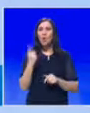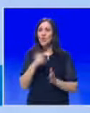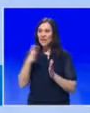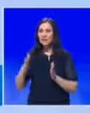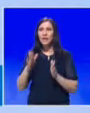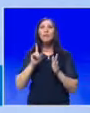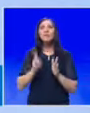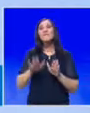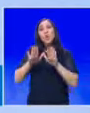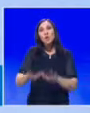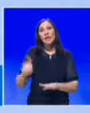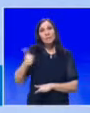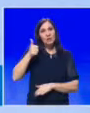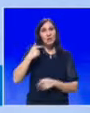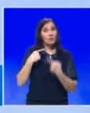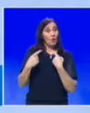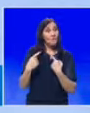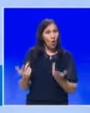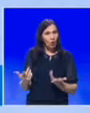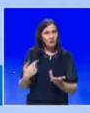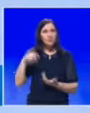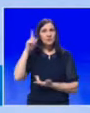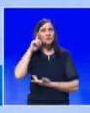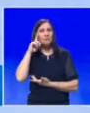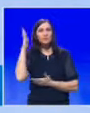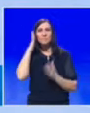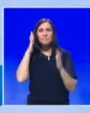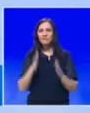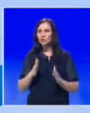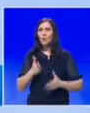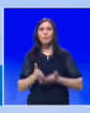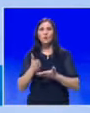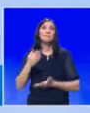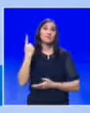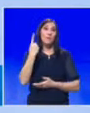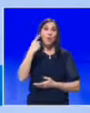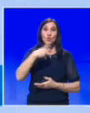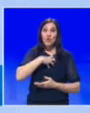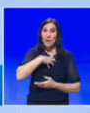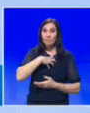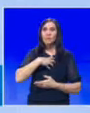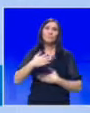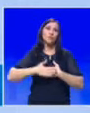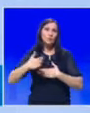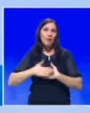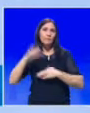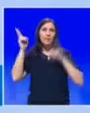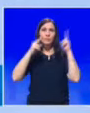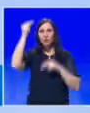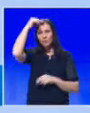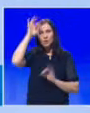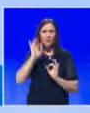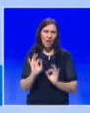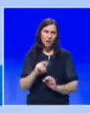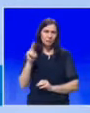страна лидерите да могат да говорят. Знаете, че правителство подкрепа само от ГЕРБ и от Продължаваме промяната и Демократична България. Така